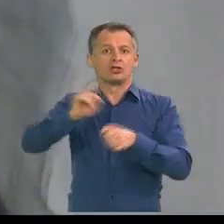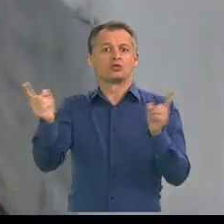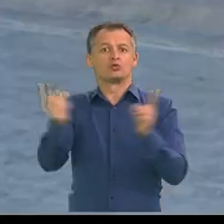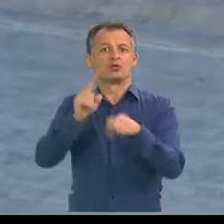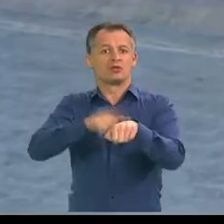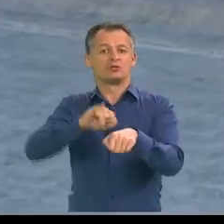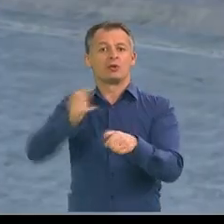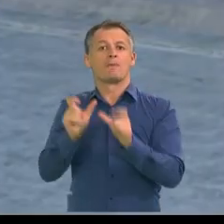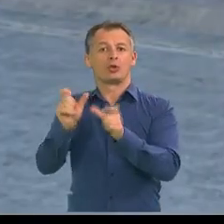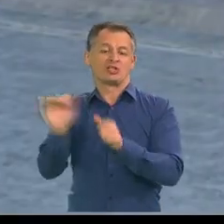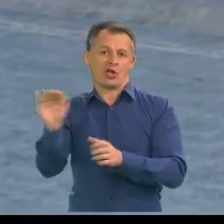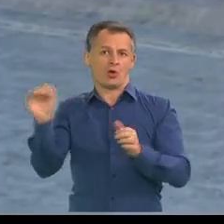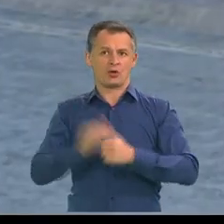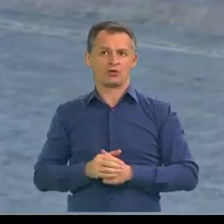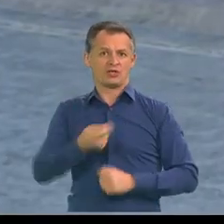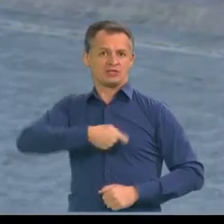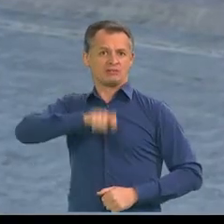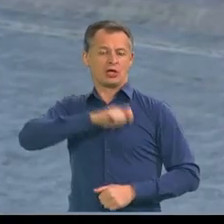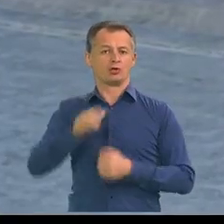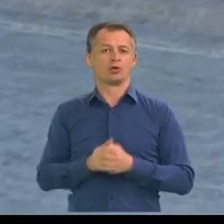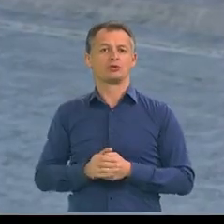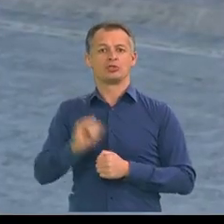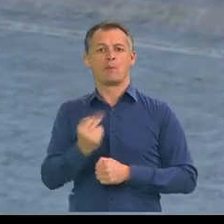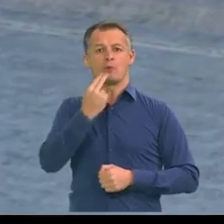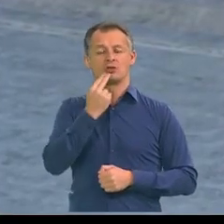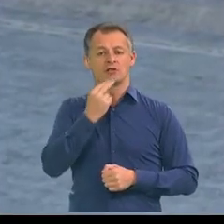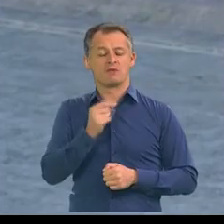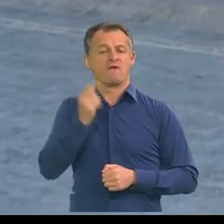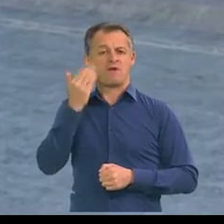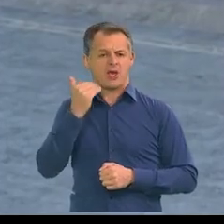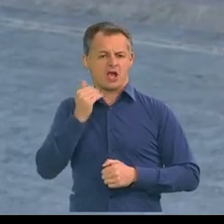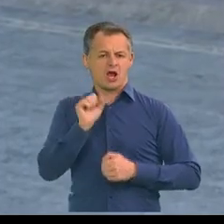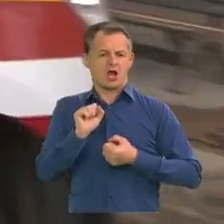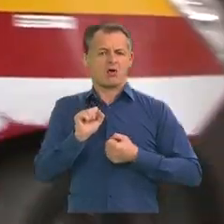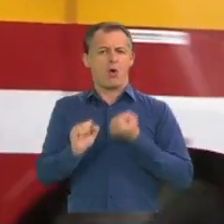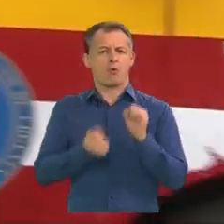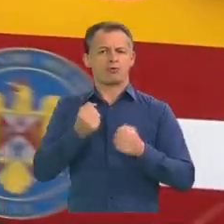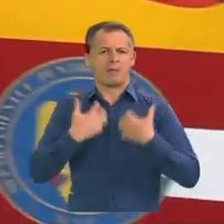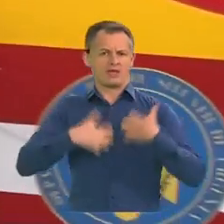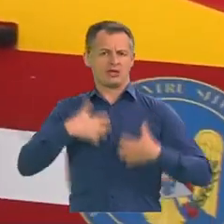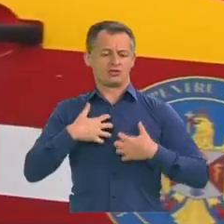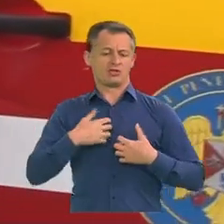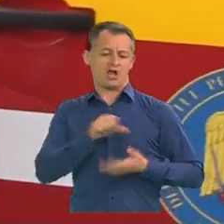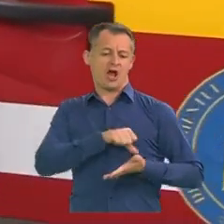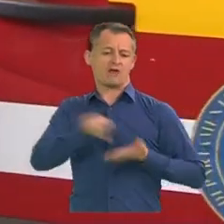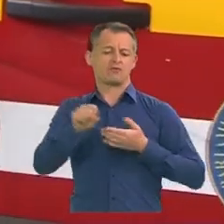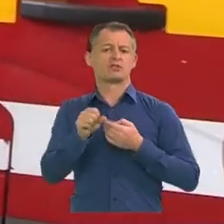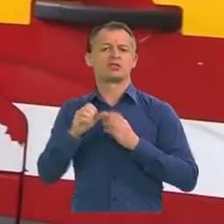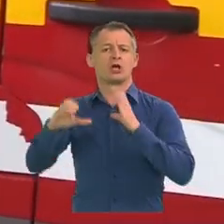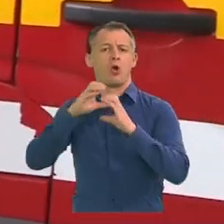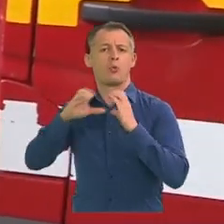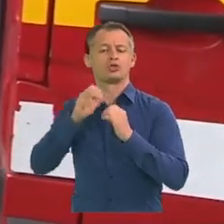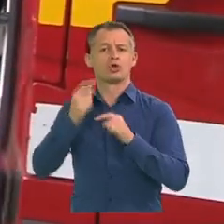Copilului. Femeia avea un comportament recalcitrant, agitat și a refuzat să coopereze cu